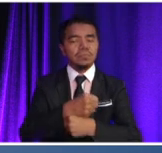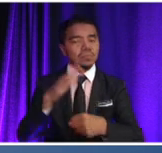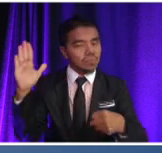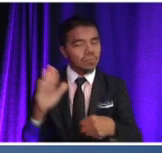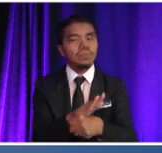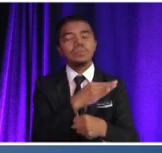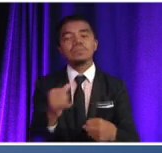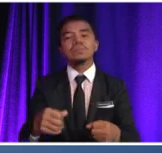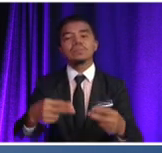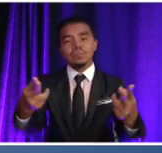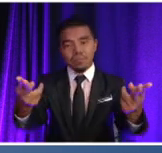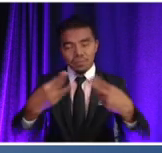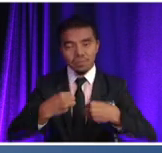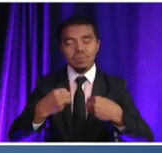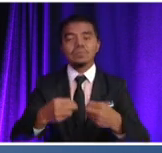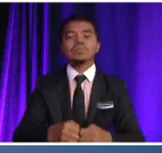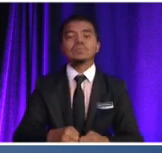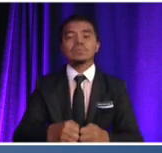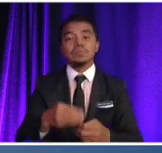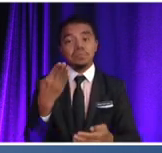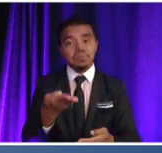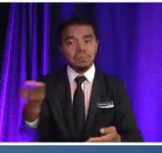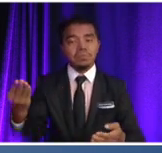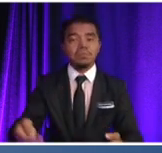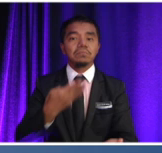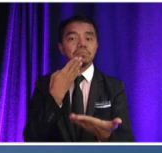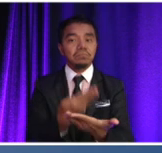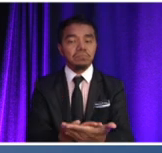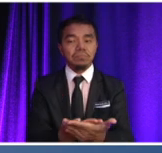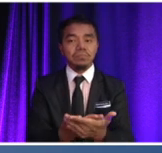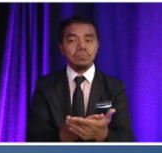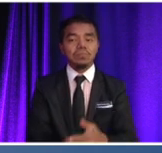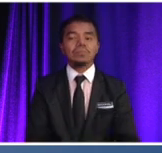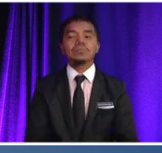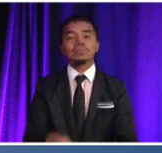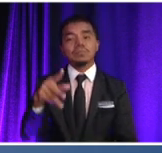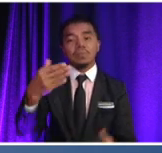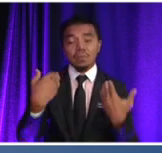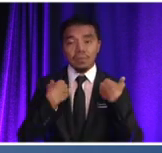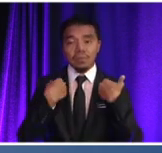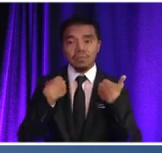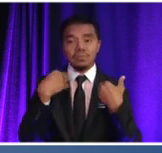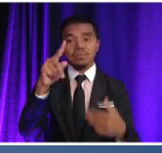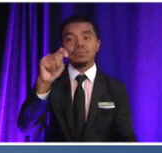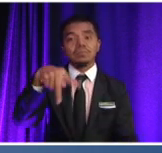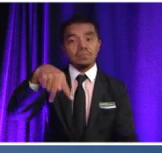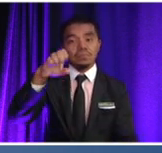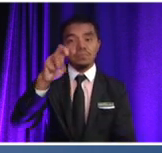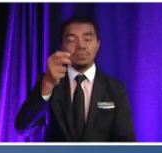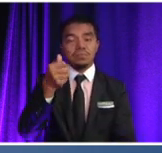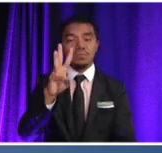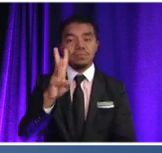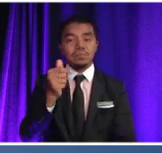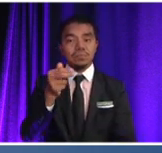dia membuat produk yang bermutu lebih banyak penawaran kepada pengguna dan pengguna pun akan